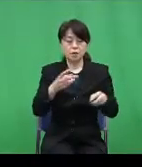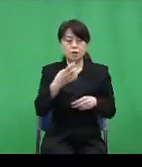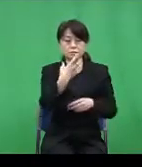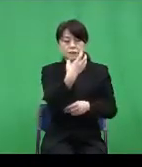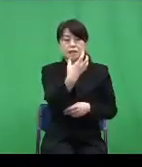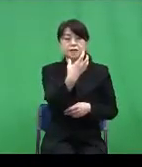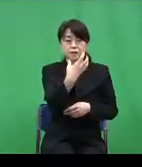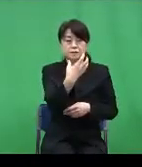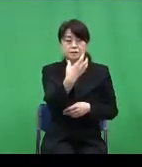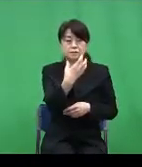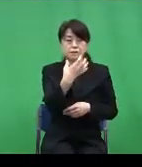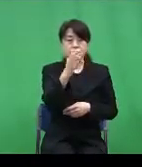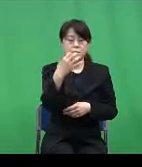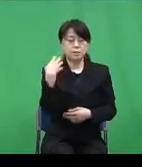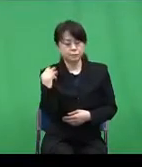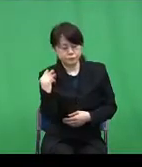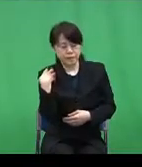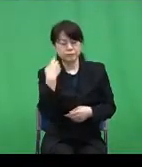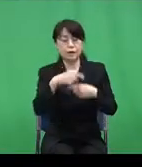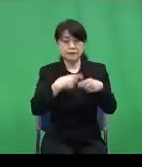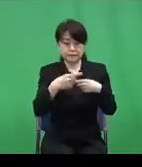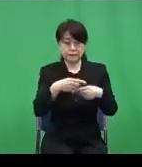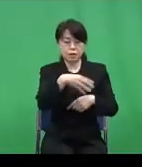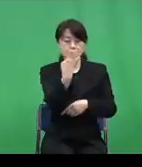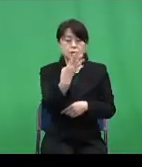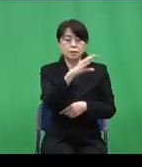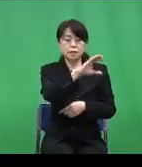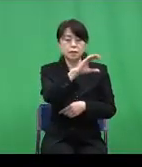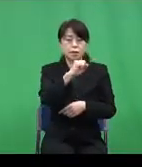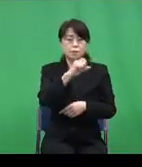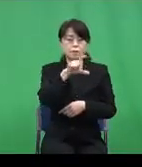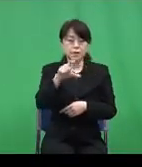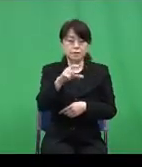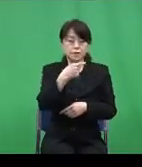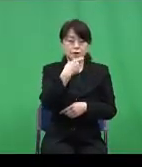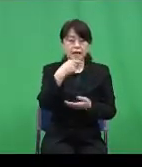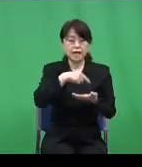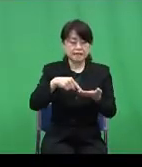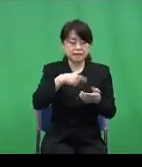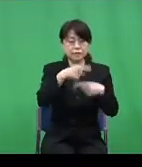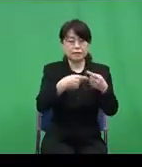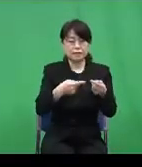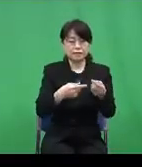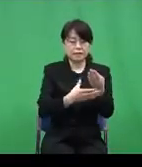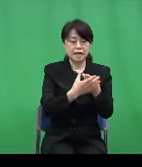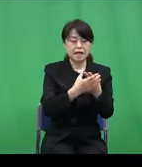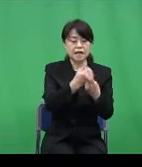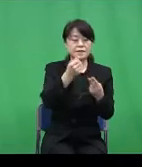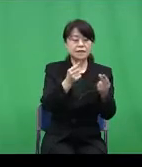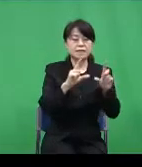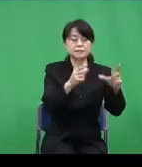と400億の赤字の話を一緒にして申し上げたんだけど、行革はもちろん400